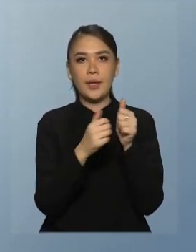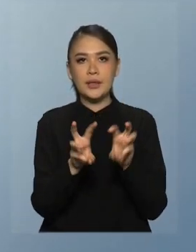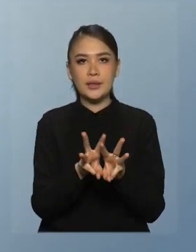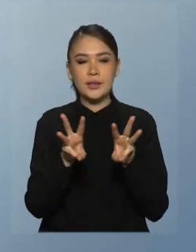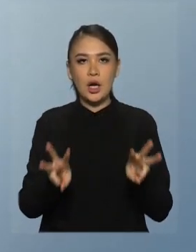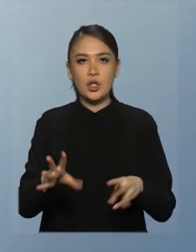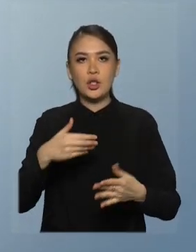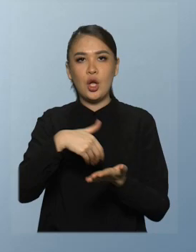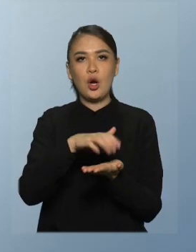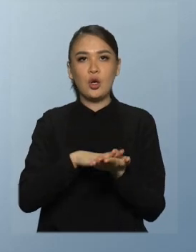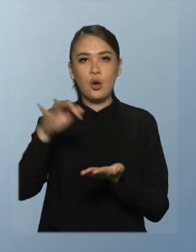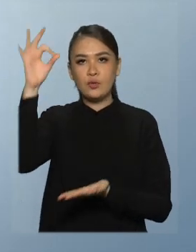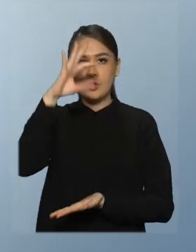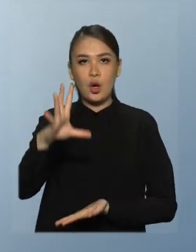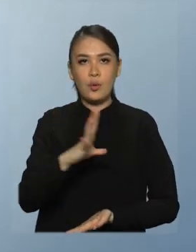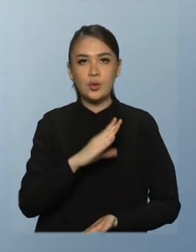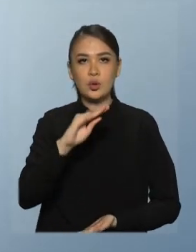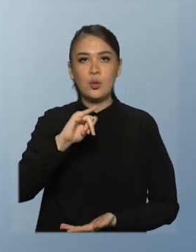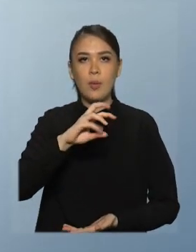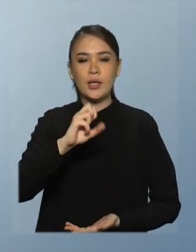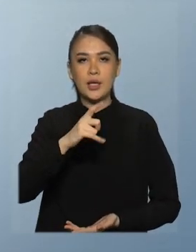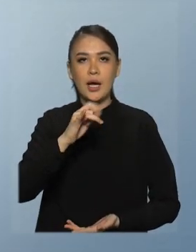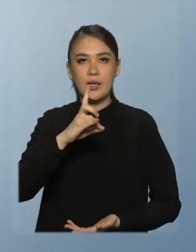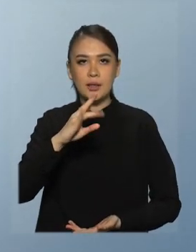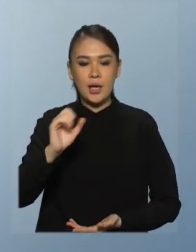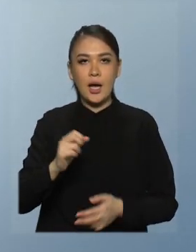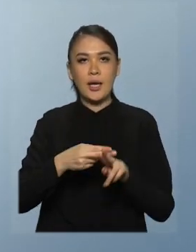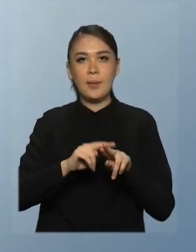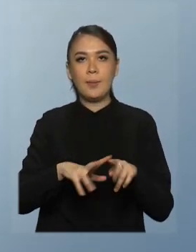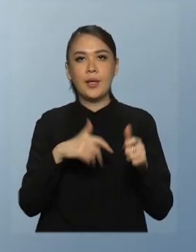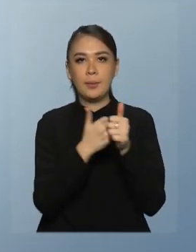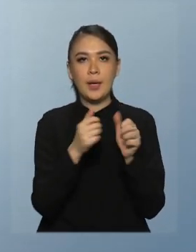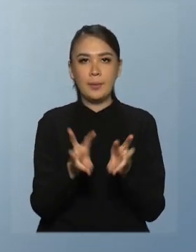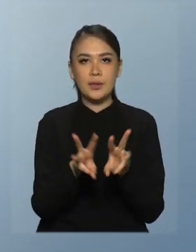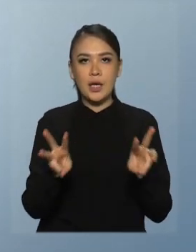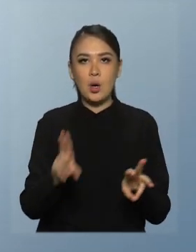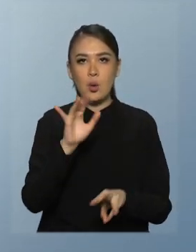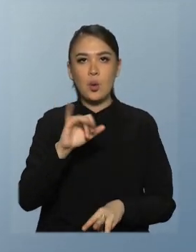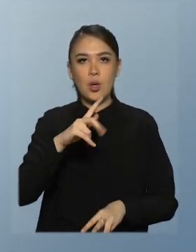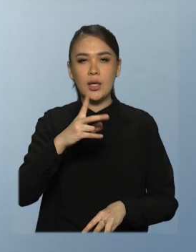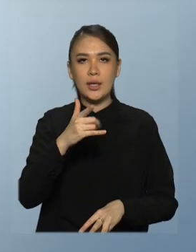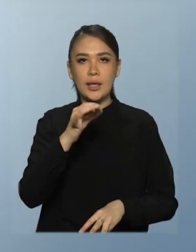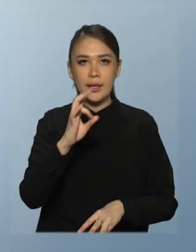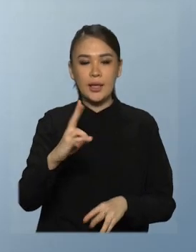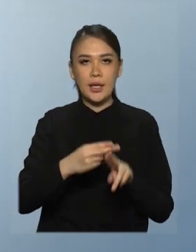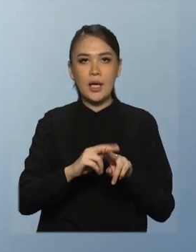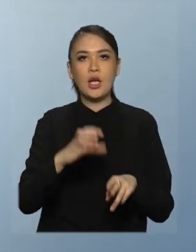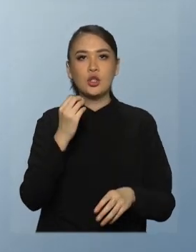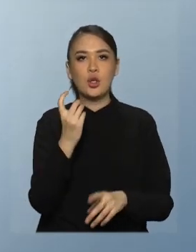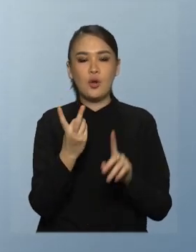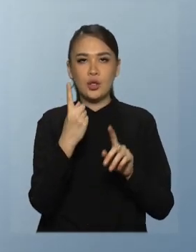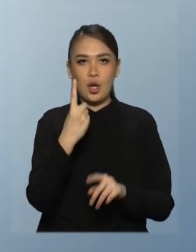министра торговли и интеграции Серика Жумангарина, заместителя премьер-министра Алтая Кульгинова и еще одного заместителя